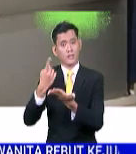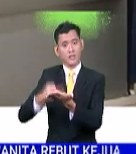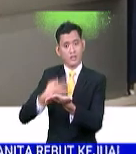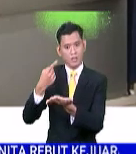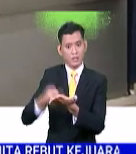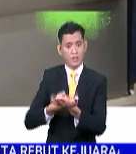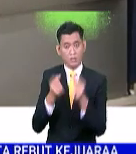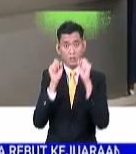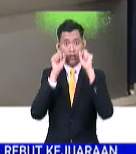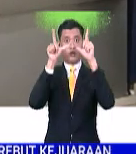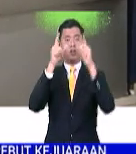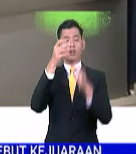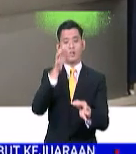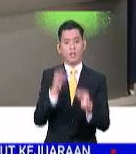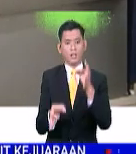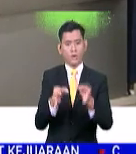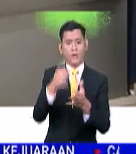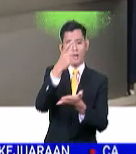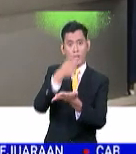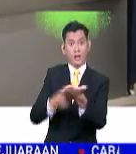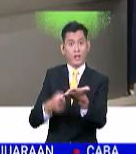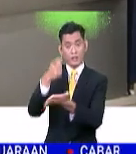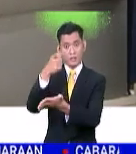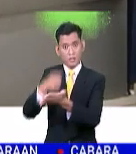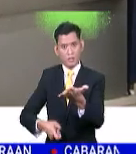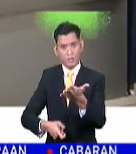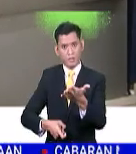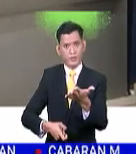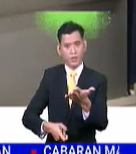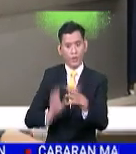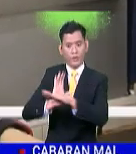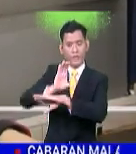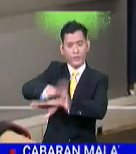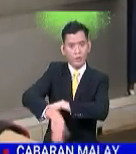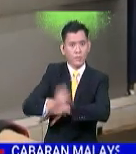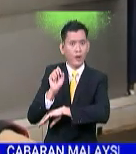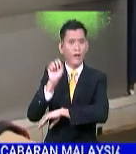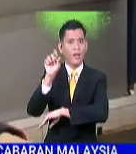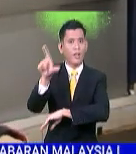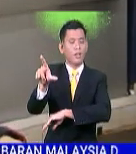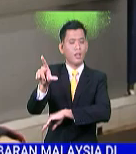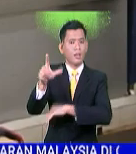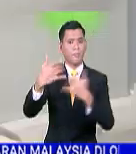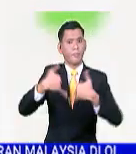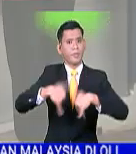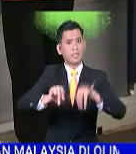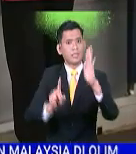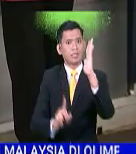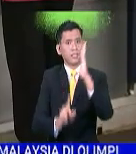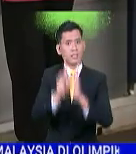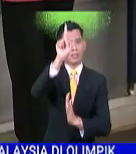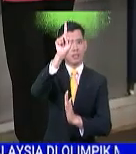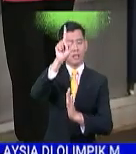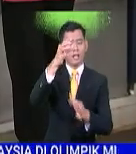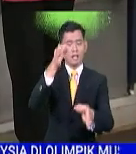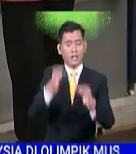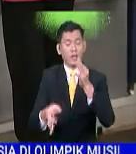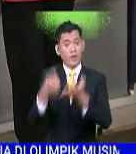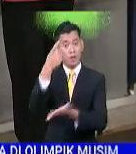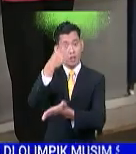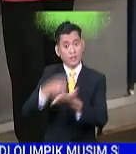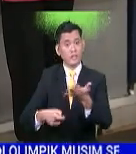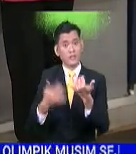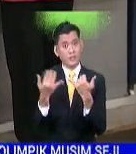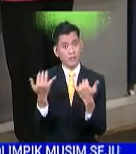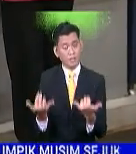satu kejutan jugalah kalau harga melambung, bukan melambung lah, harga masih tinggi kan. Macam harga sekarang dia